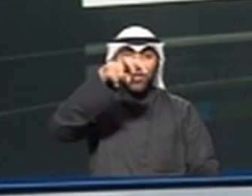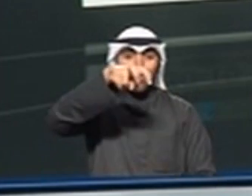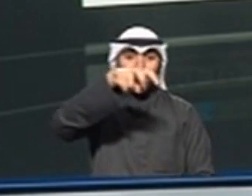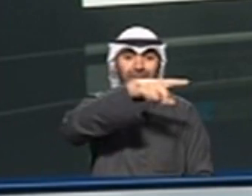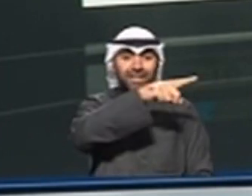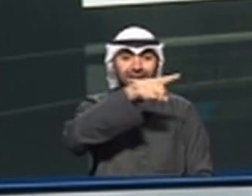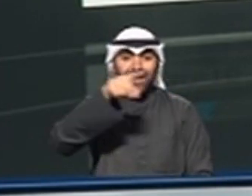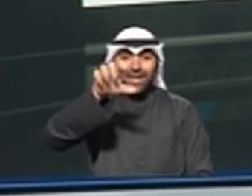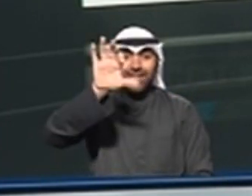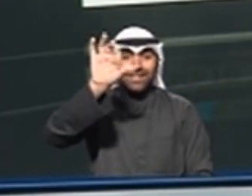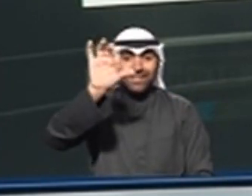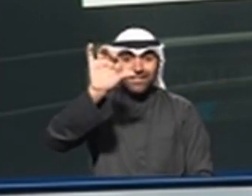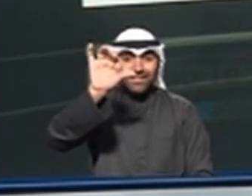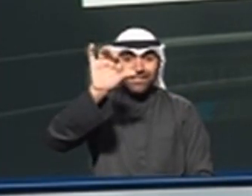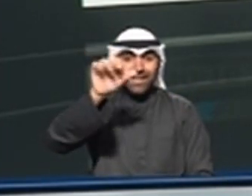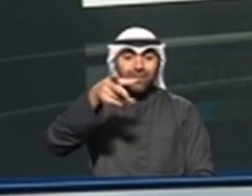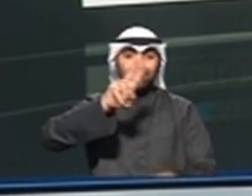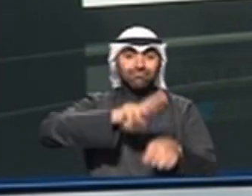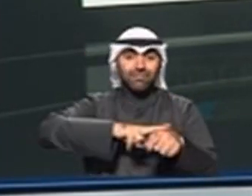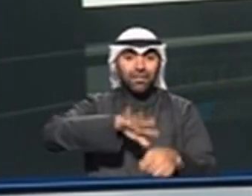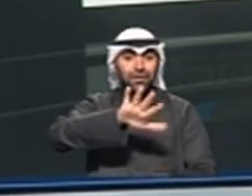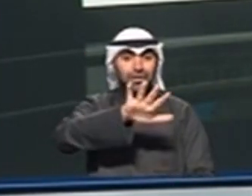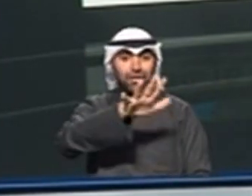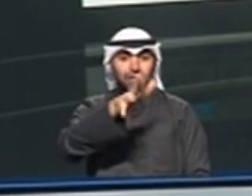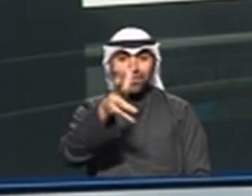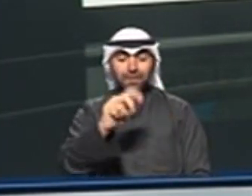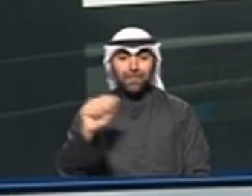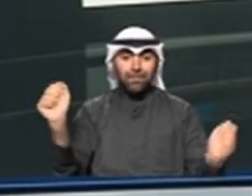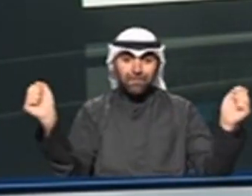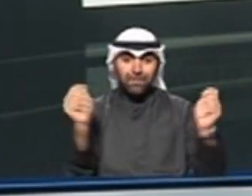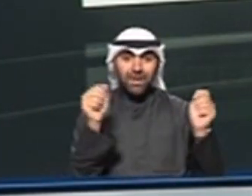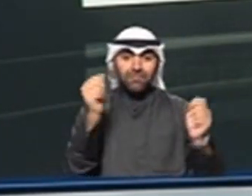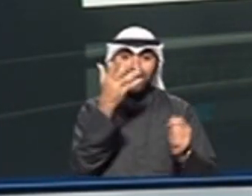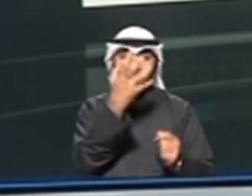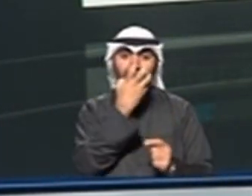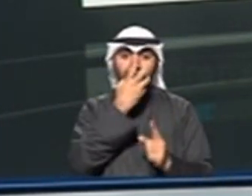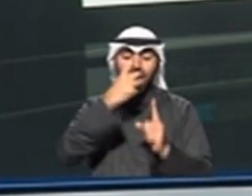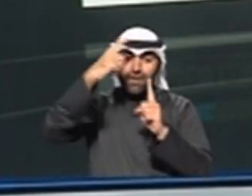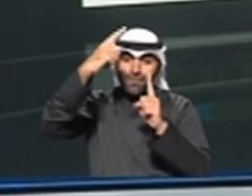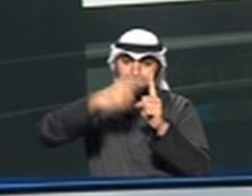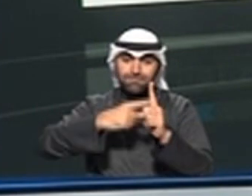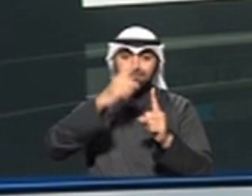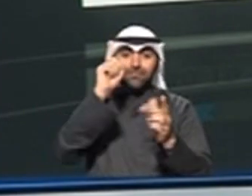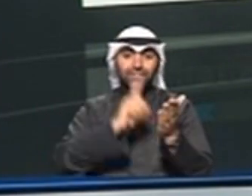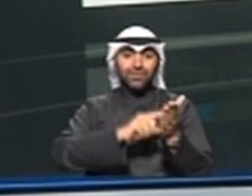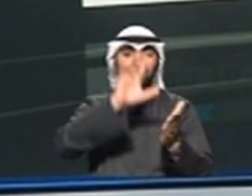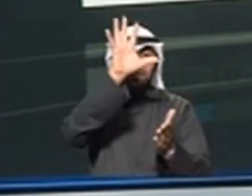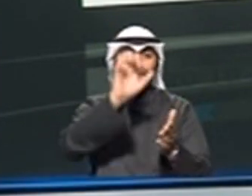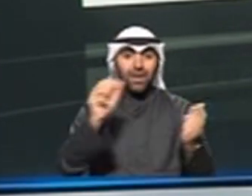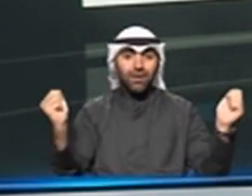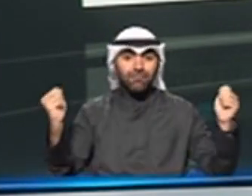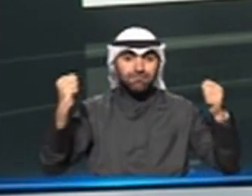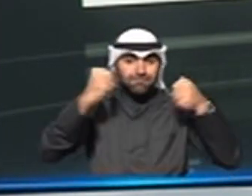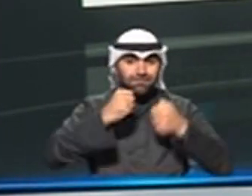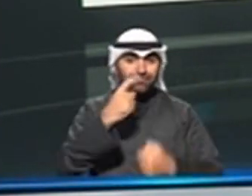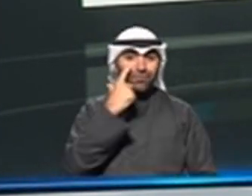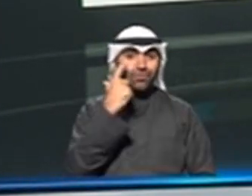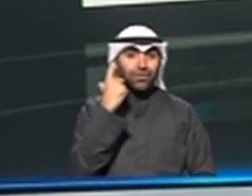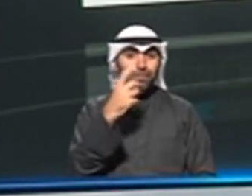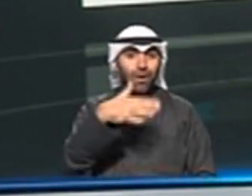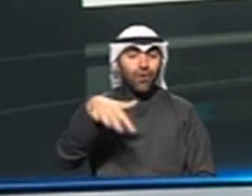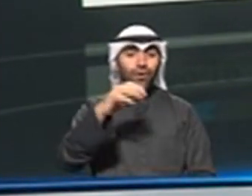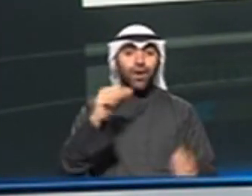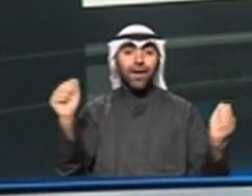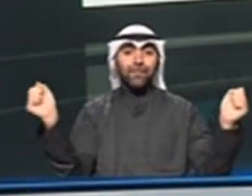إلى 9 درجات مئوية. ولكن أعزائي المشاهدين، درجات الحرارة المحسوسة قد تقل عن ذلك ما دون الدرجتين مئويتين.